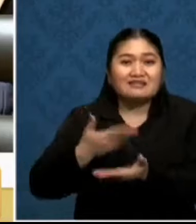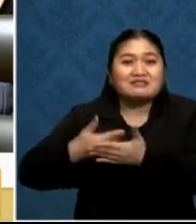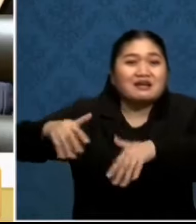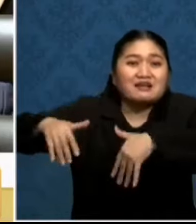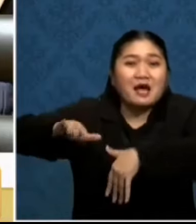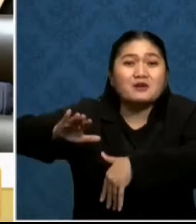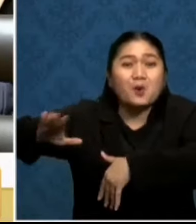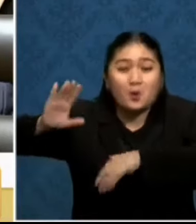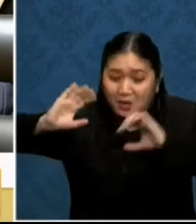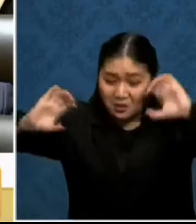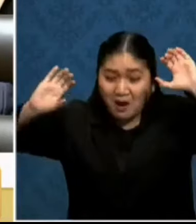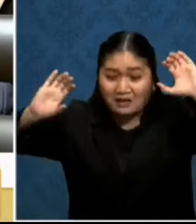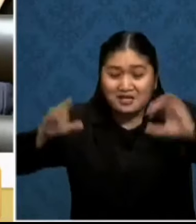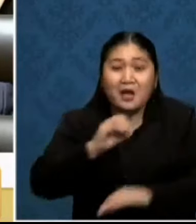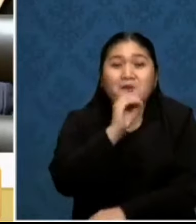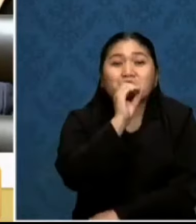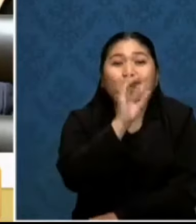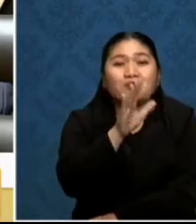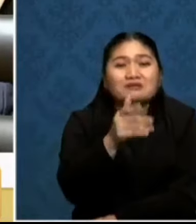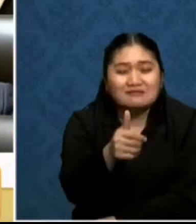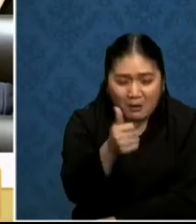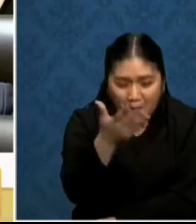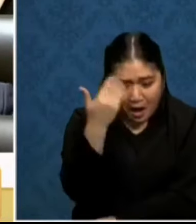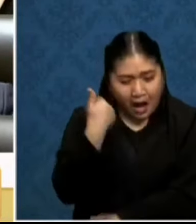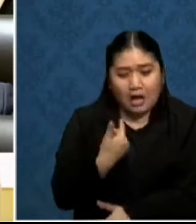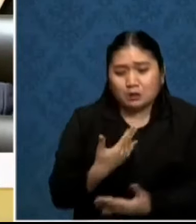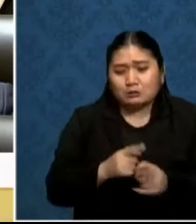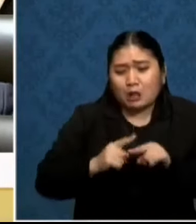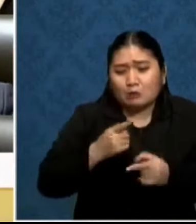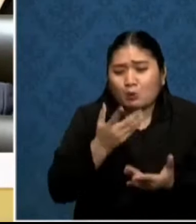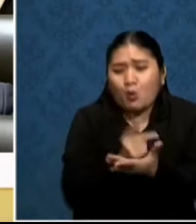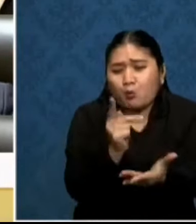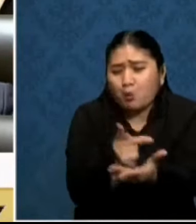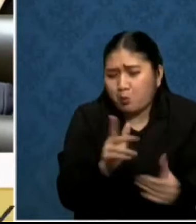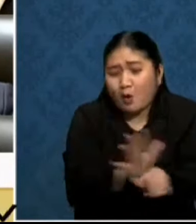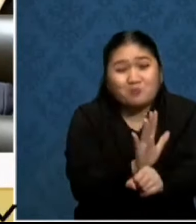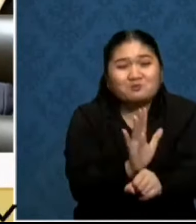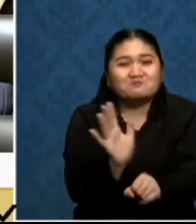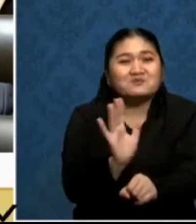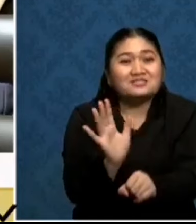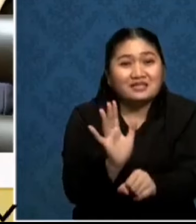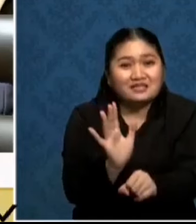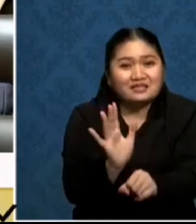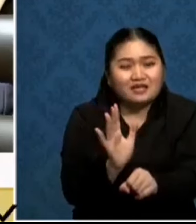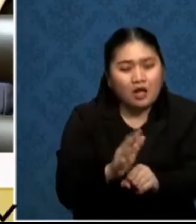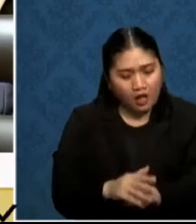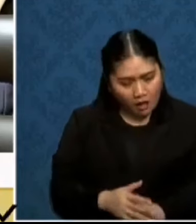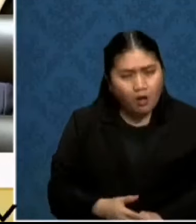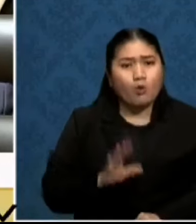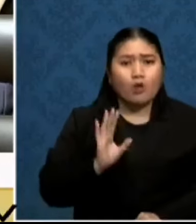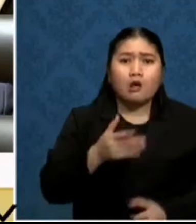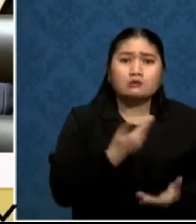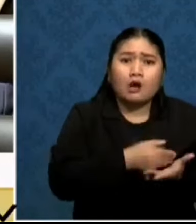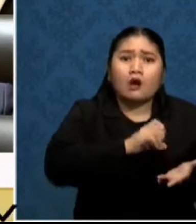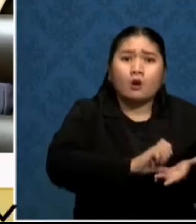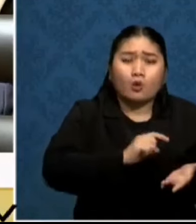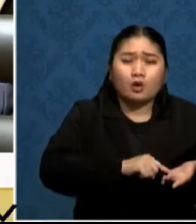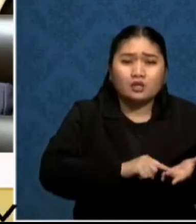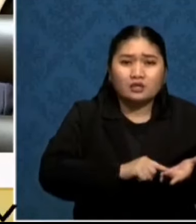ทั้งดุ่นเท่านั้นเองอ่ะครับเพราะฉะนั้นไอ้เงินก้อนนี้จึงกลายเป็นเงิน